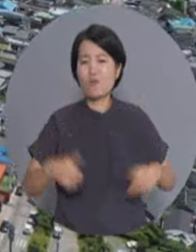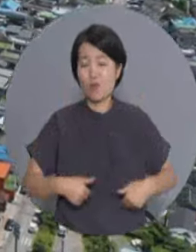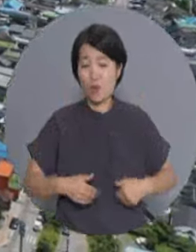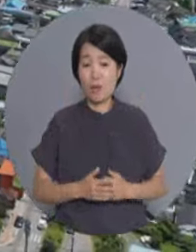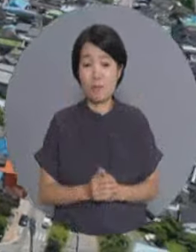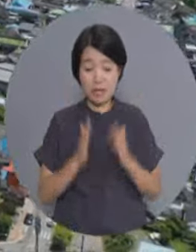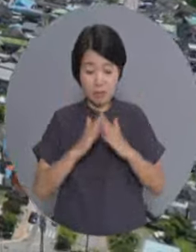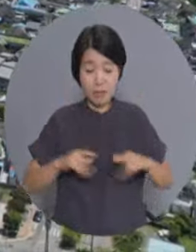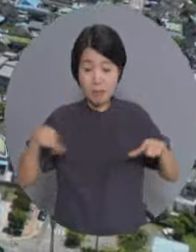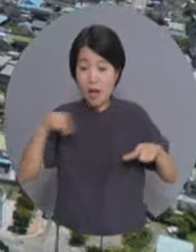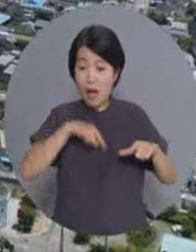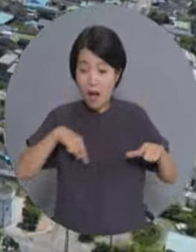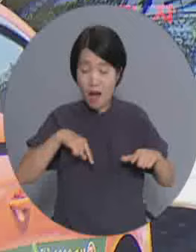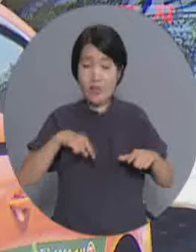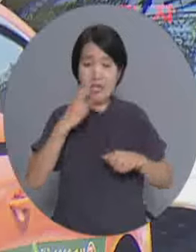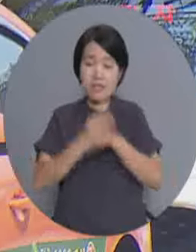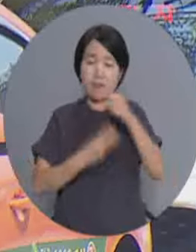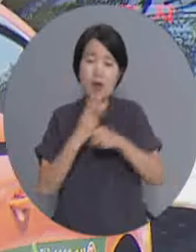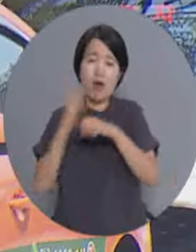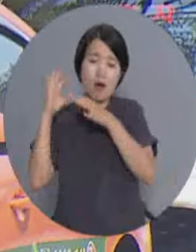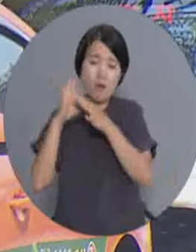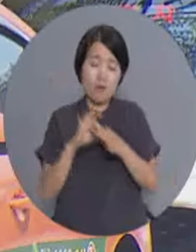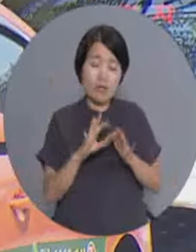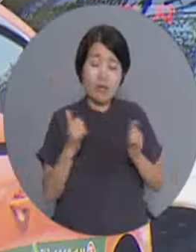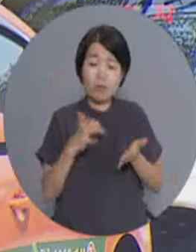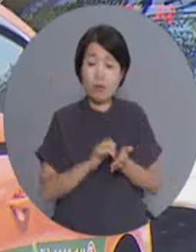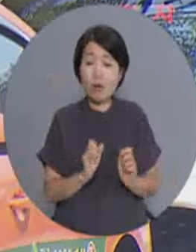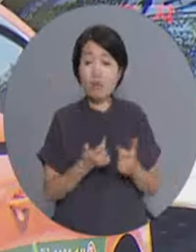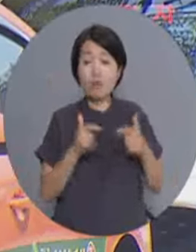가운데 유일하게 인구가 3년 연속 꾸준히